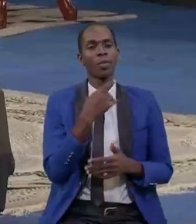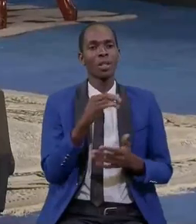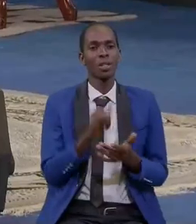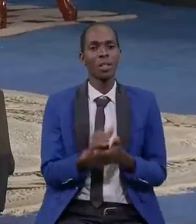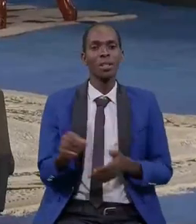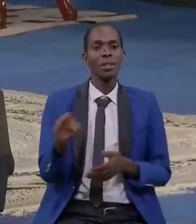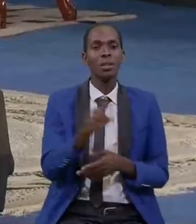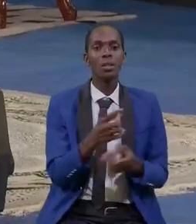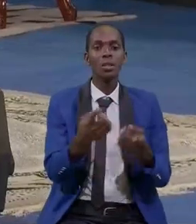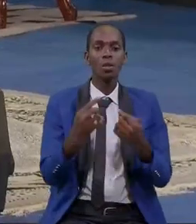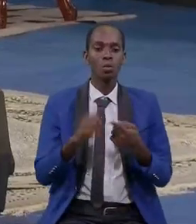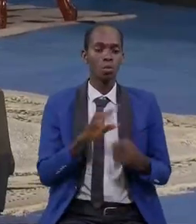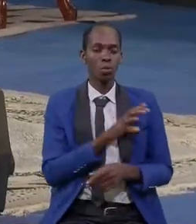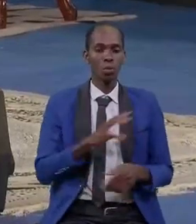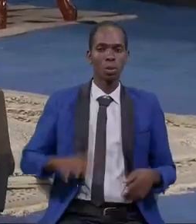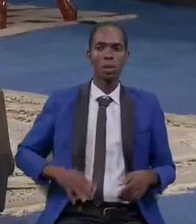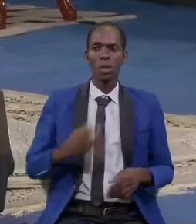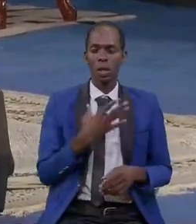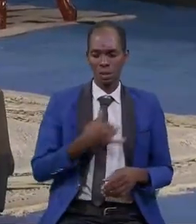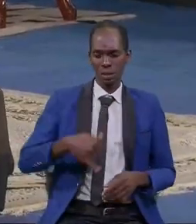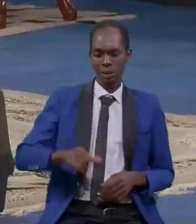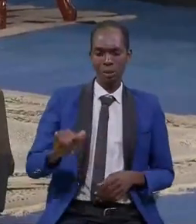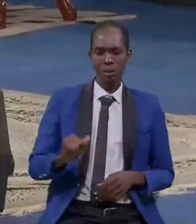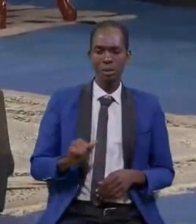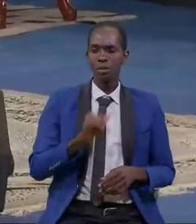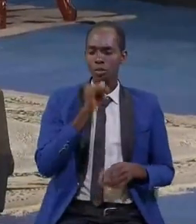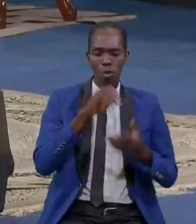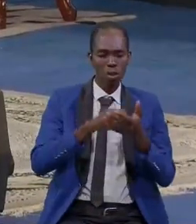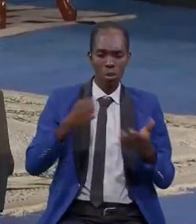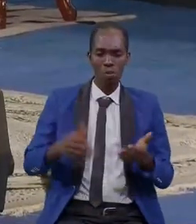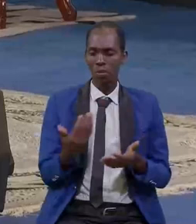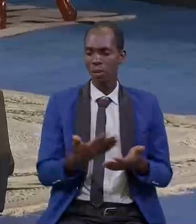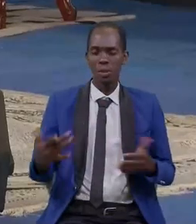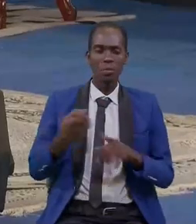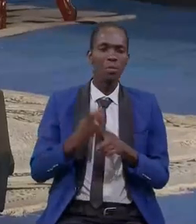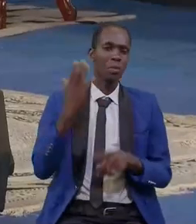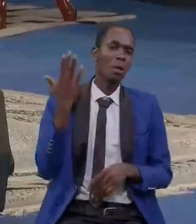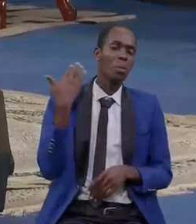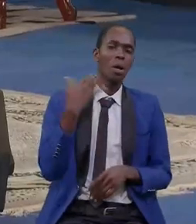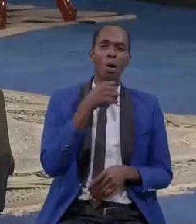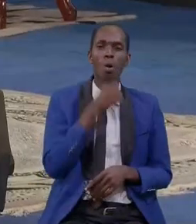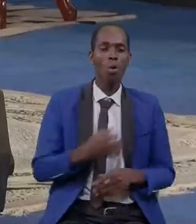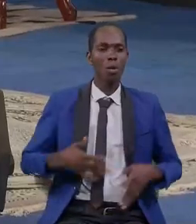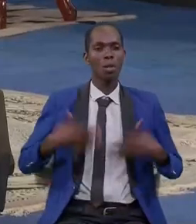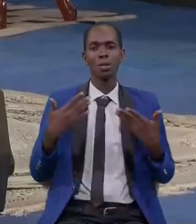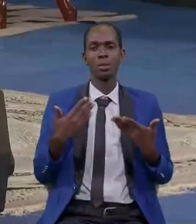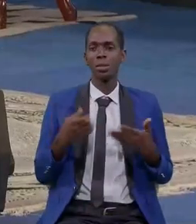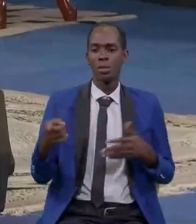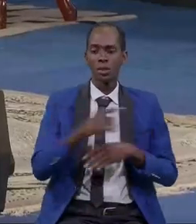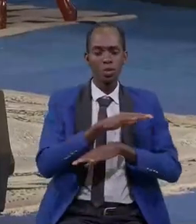Christ et ils n'enlèvent rien de leur vie passée. Et ils ne purgent